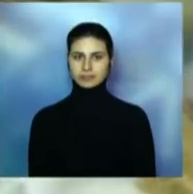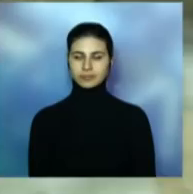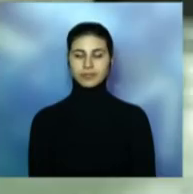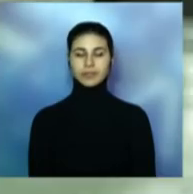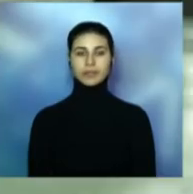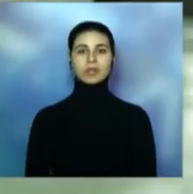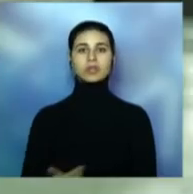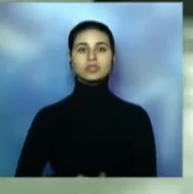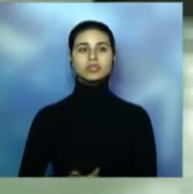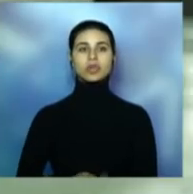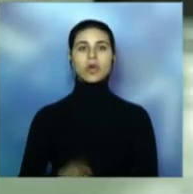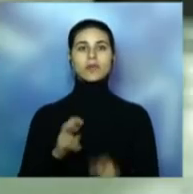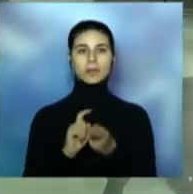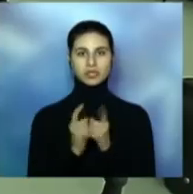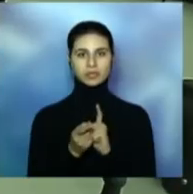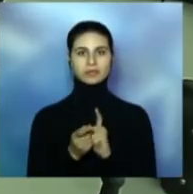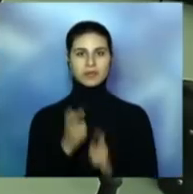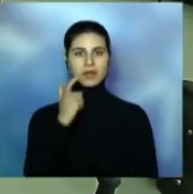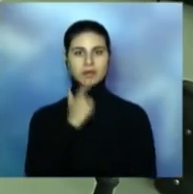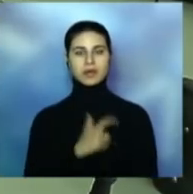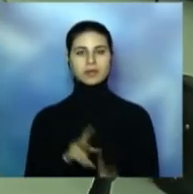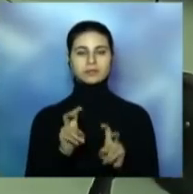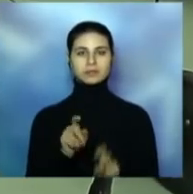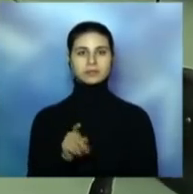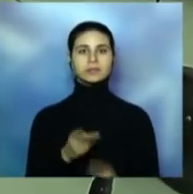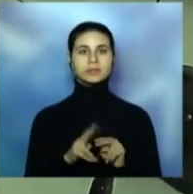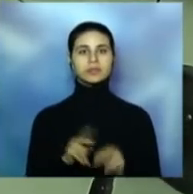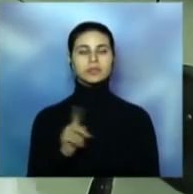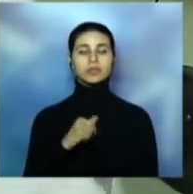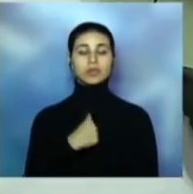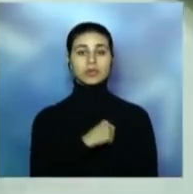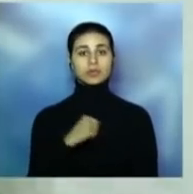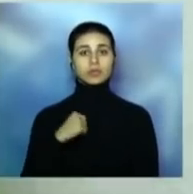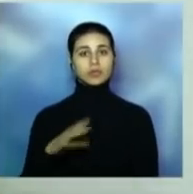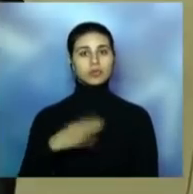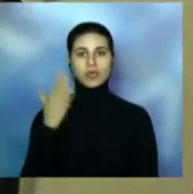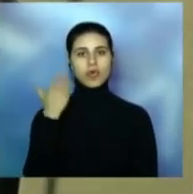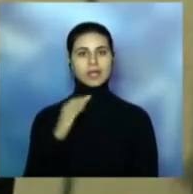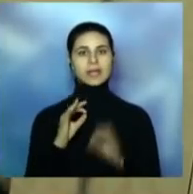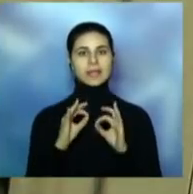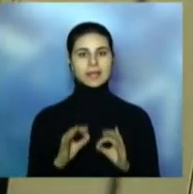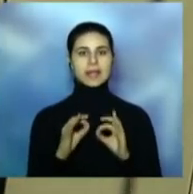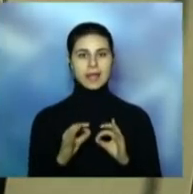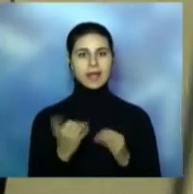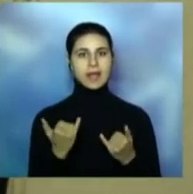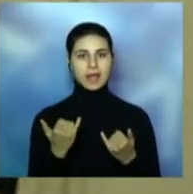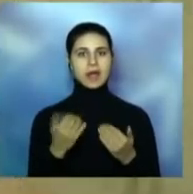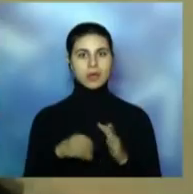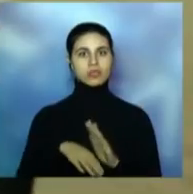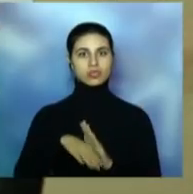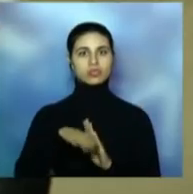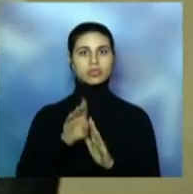ცხოვრების რიტმი შეცვალა, ფეთქვა შეცვალა. პულსის, იმიტომ რომ ჩემი იყო ადრე უფრო მდორე, რაღაცნაირი. ეხლა უფრო